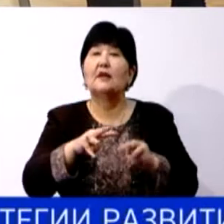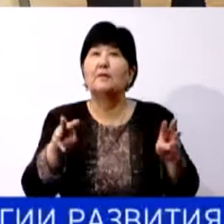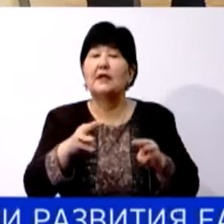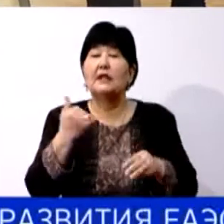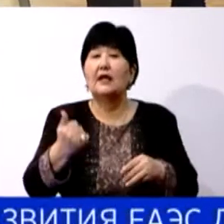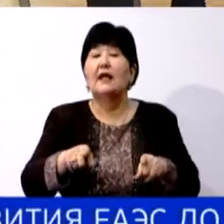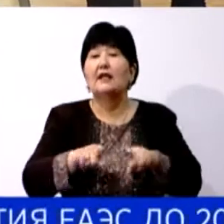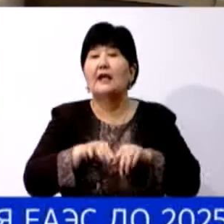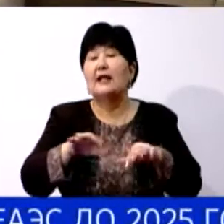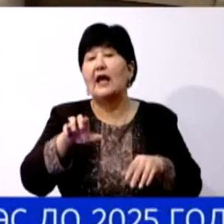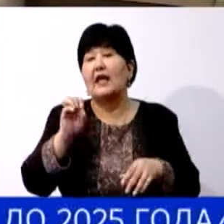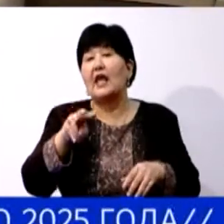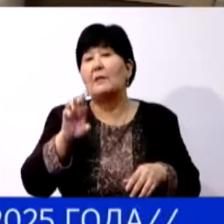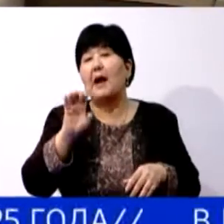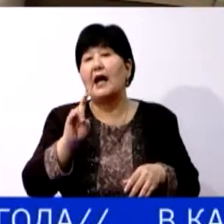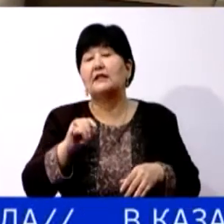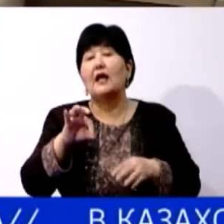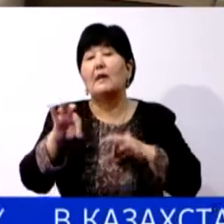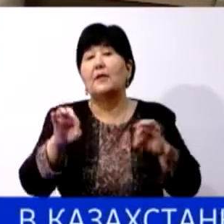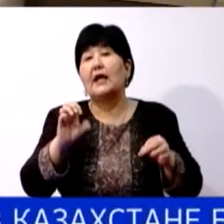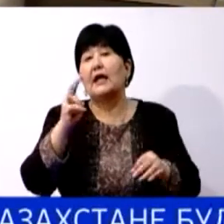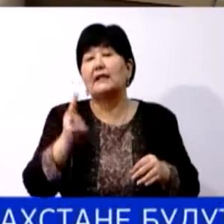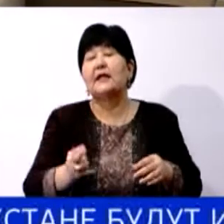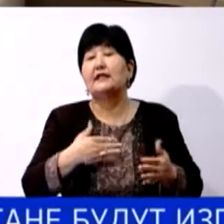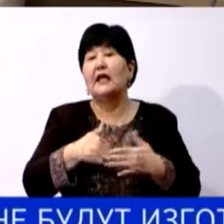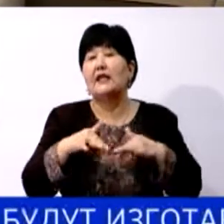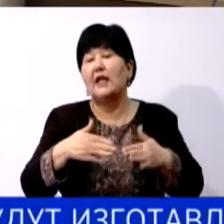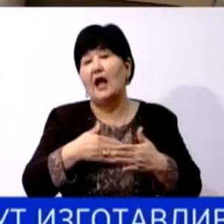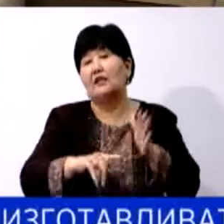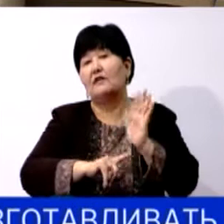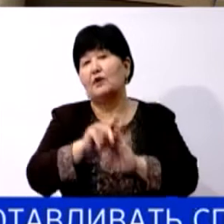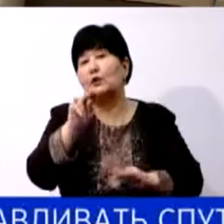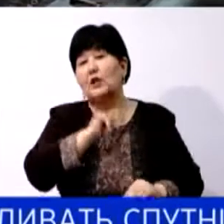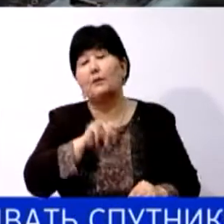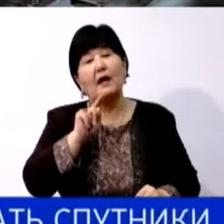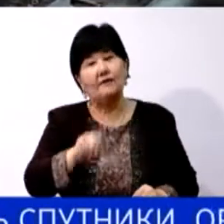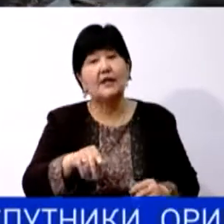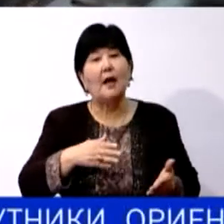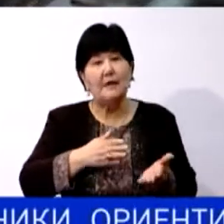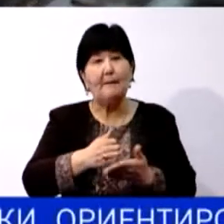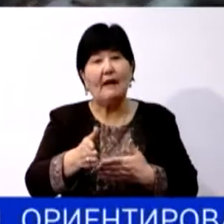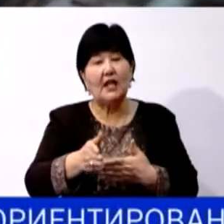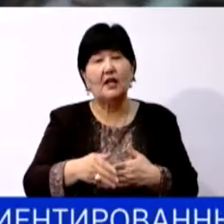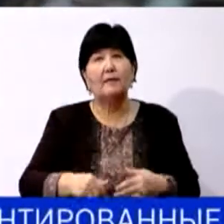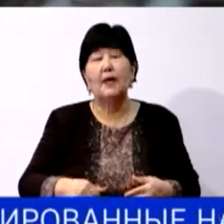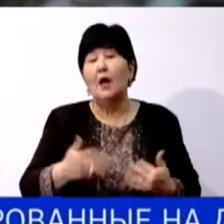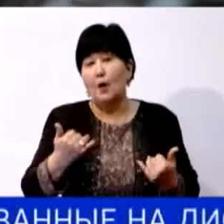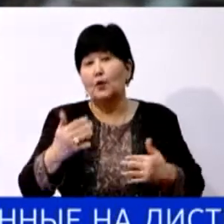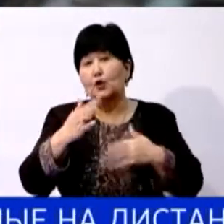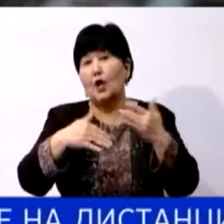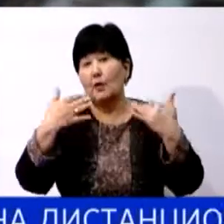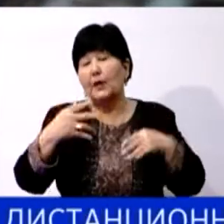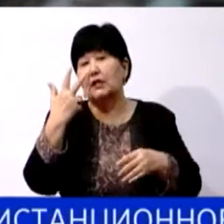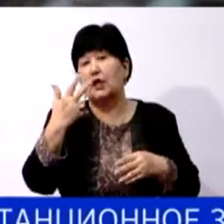рамках инициированного Ельбасы проекта «5 социальных инициатив» активно ведется работа в этом направлении. Уже построены